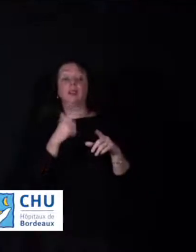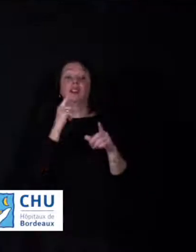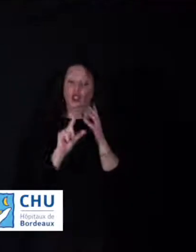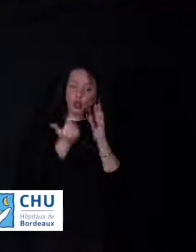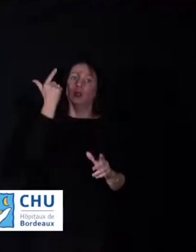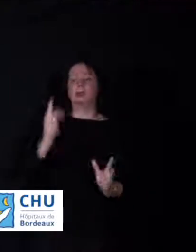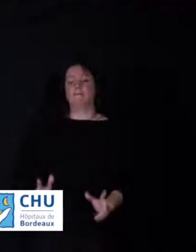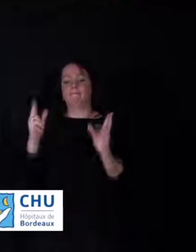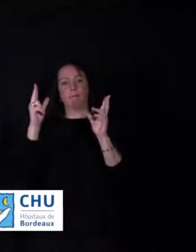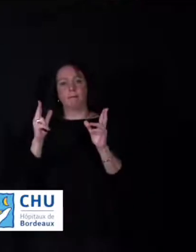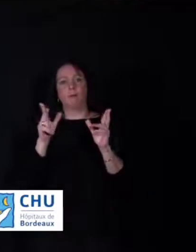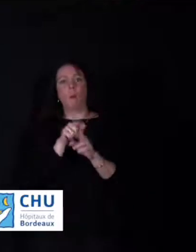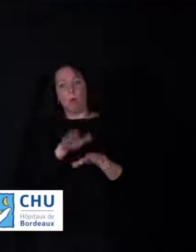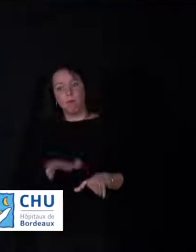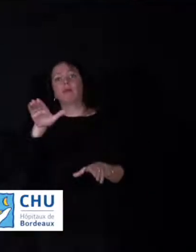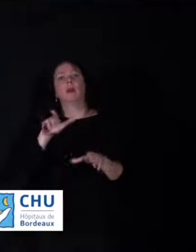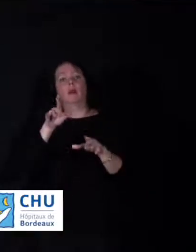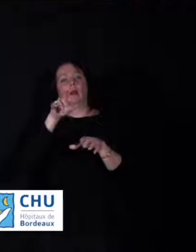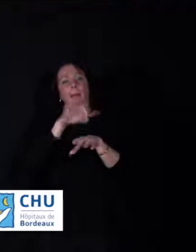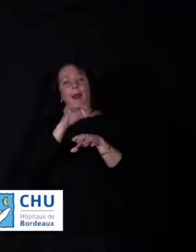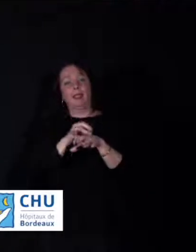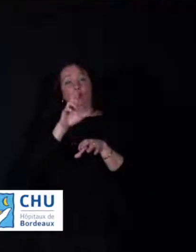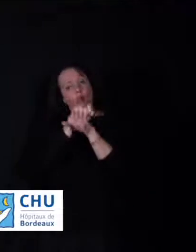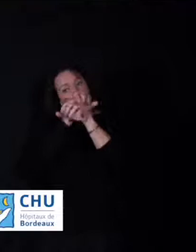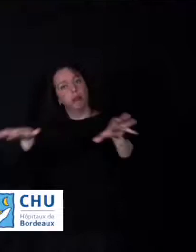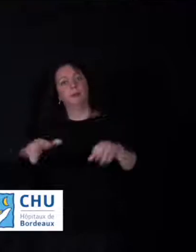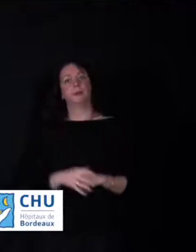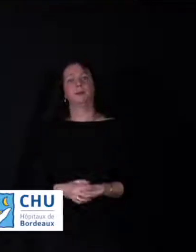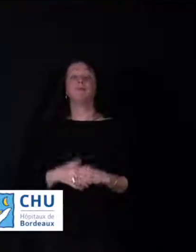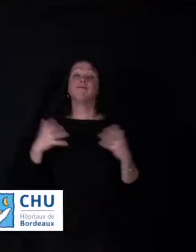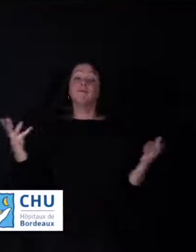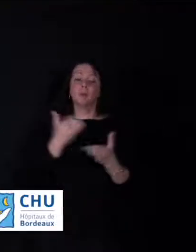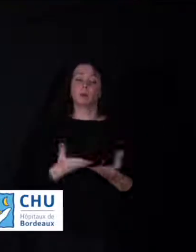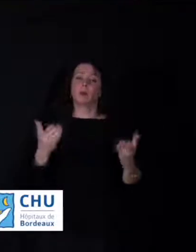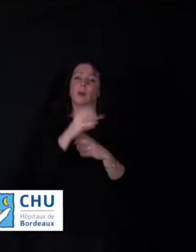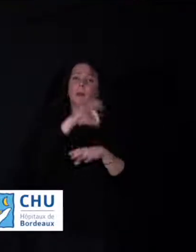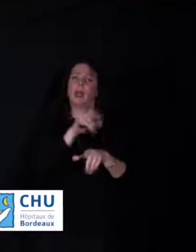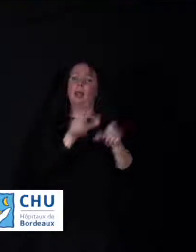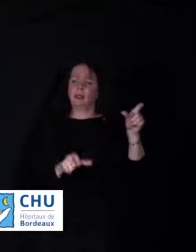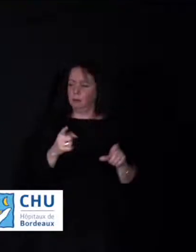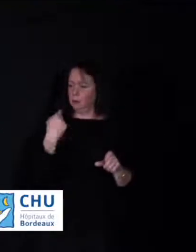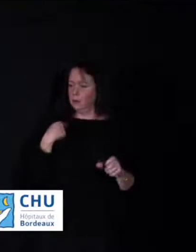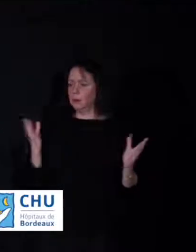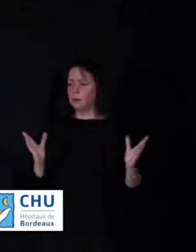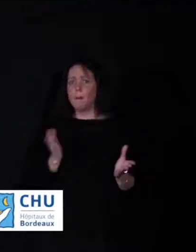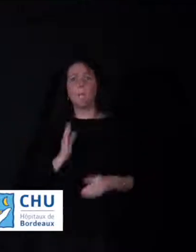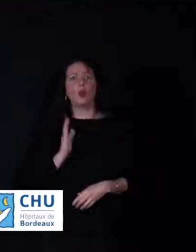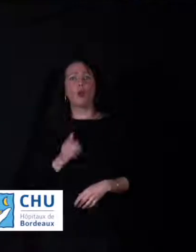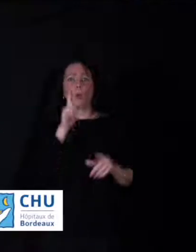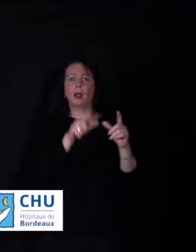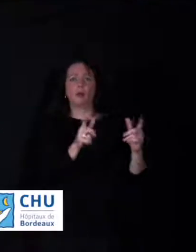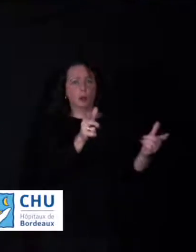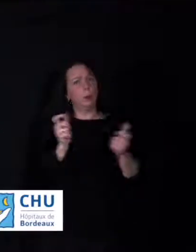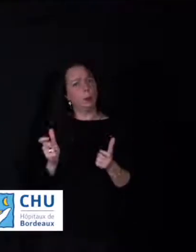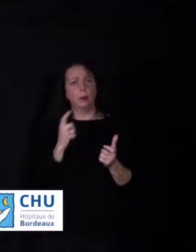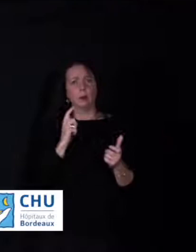rougeole. Ces cas de rougeole ont été rapportés notamment au CHU de Bordeaux lorsqu'ils ont été hospitalisés dans